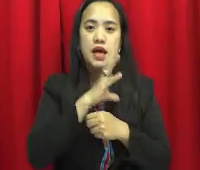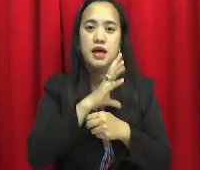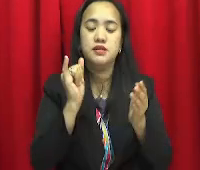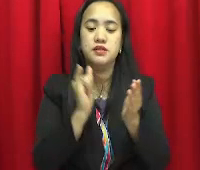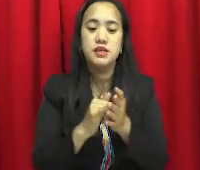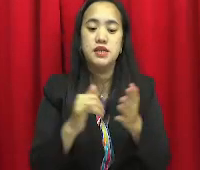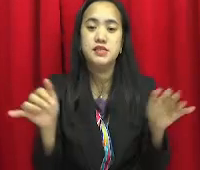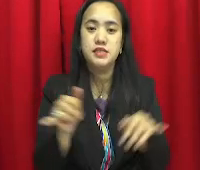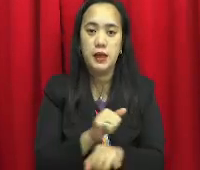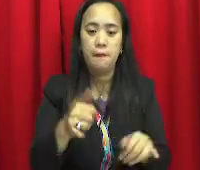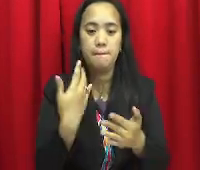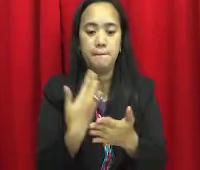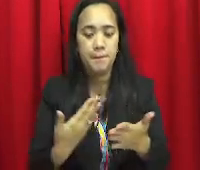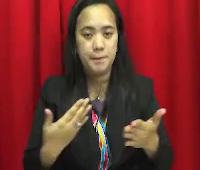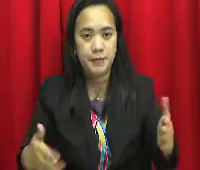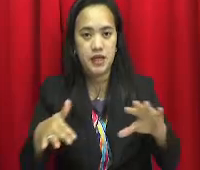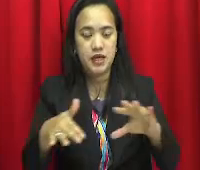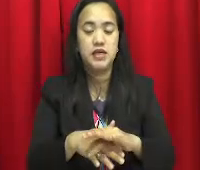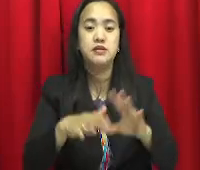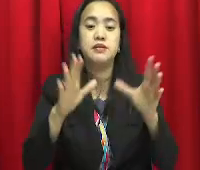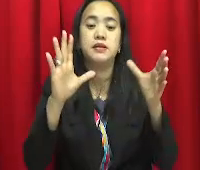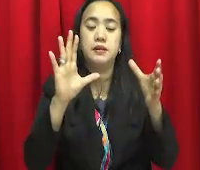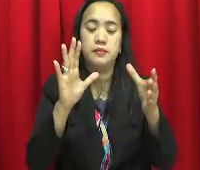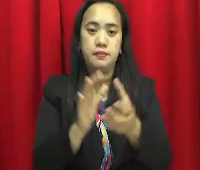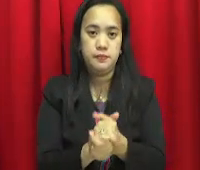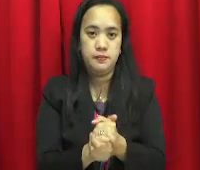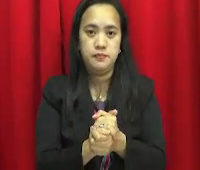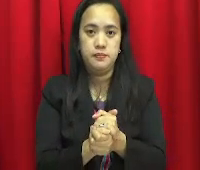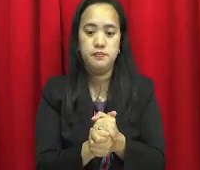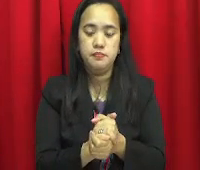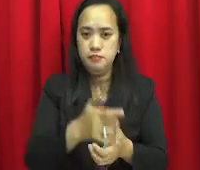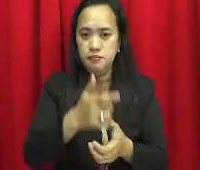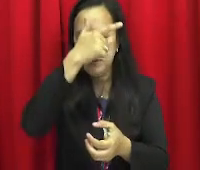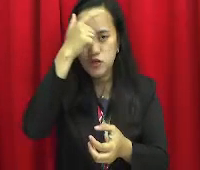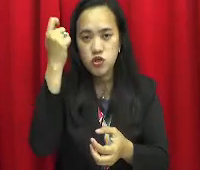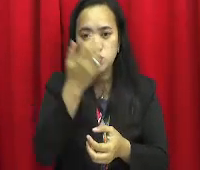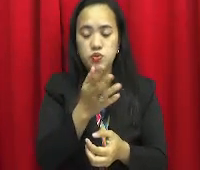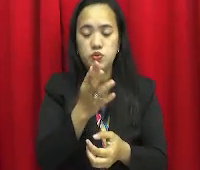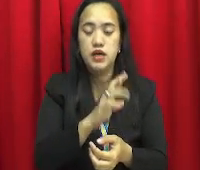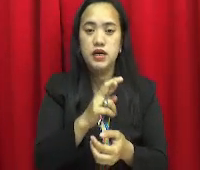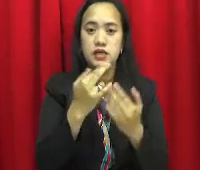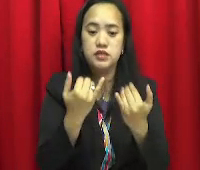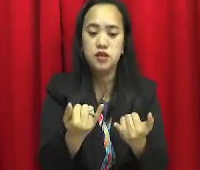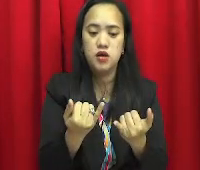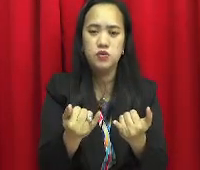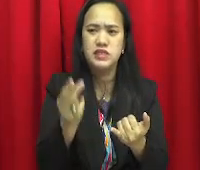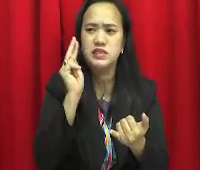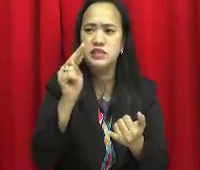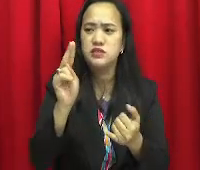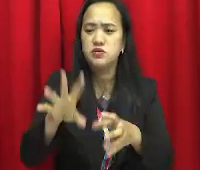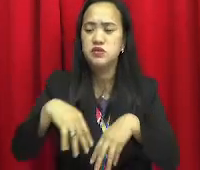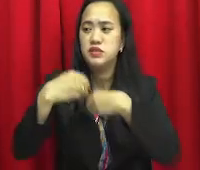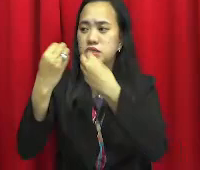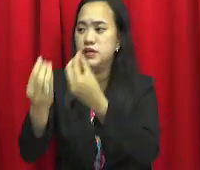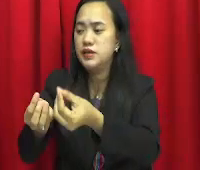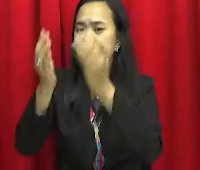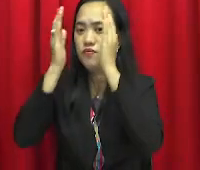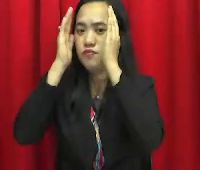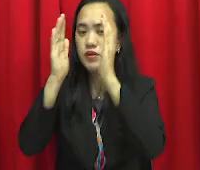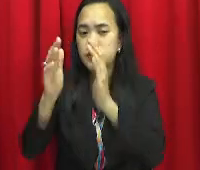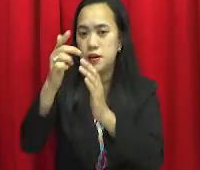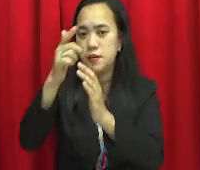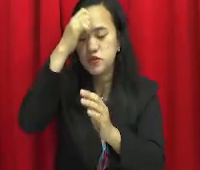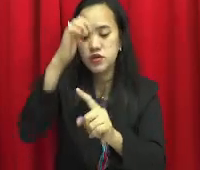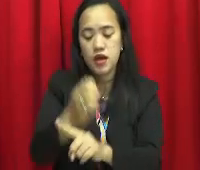mo na yung tungkulin mo sa asawa mo. Ay. May iba ka nang aasikasuhin eh. Yeah. May iba ka nang papansinin eh. Bakit? Everything